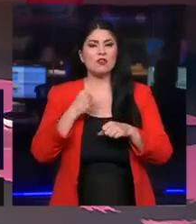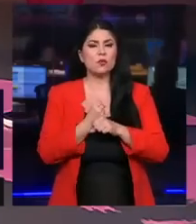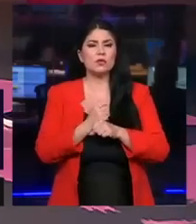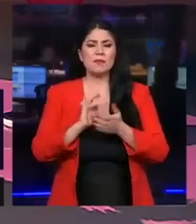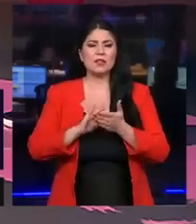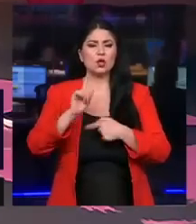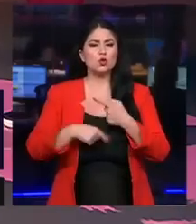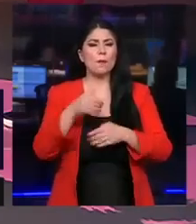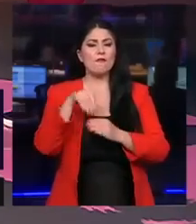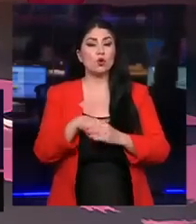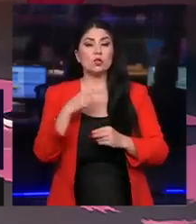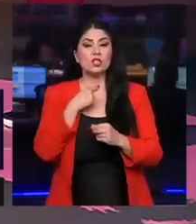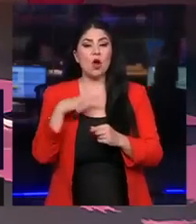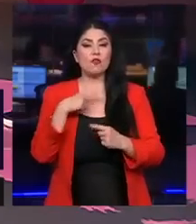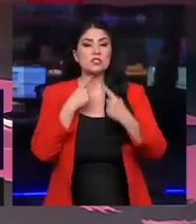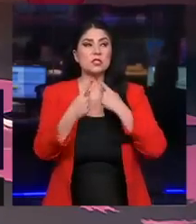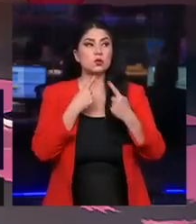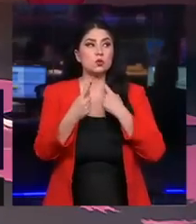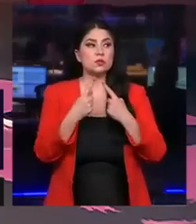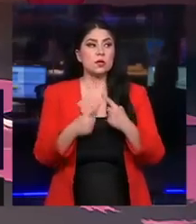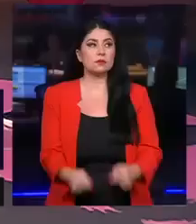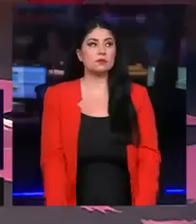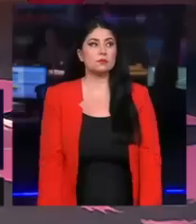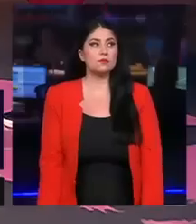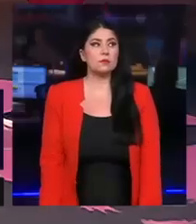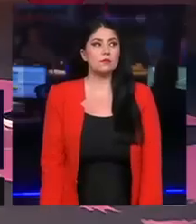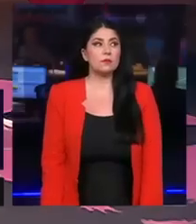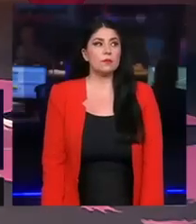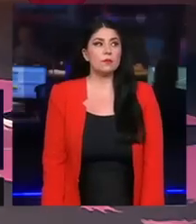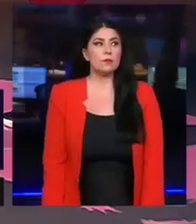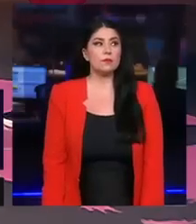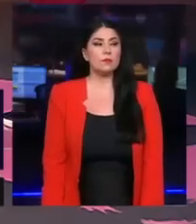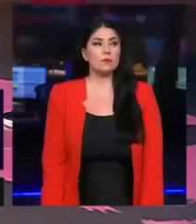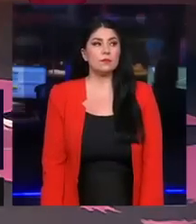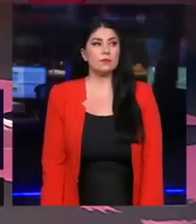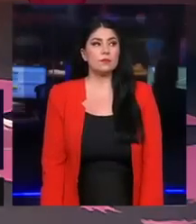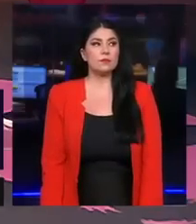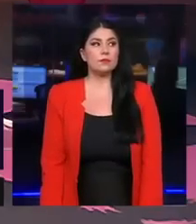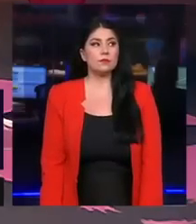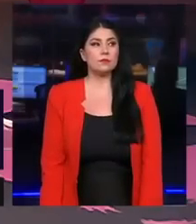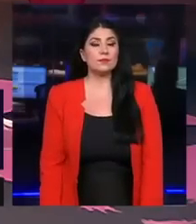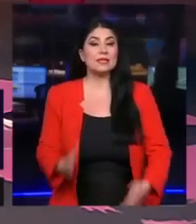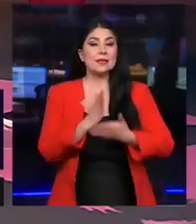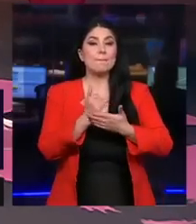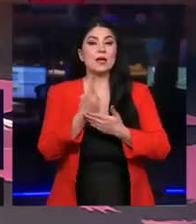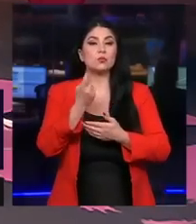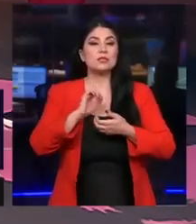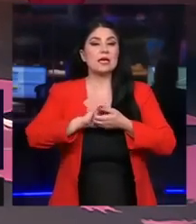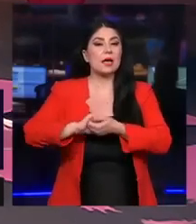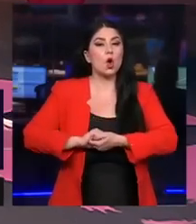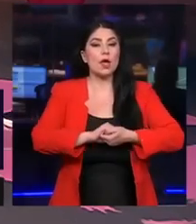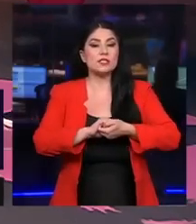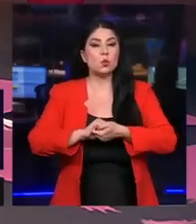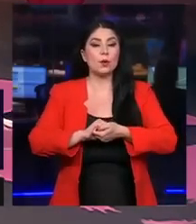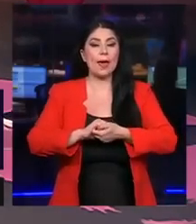din decembrie, a fost discuția că se fracturează oarecum coeziunea Uniunii Europene